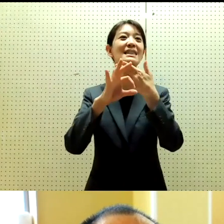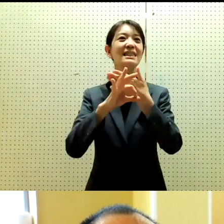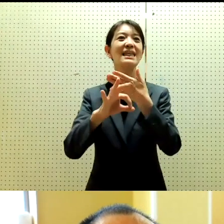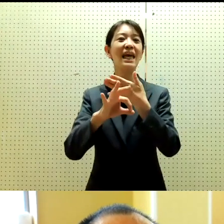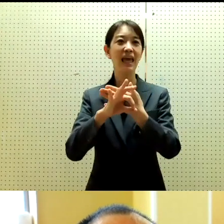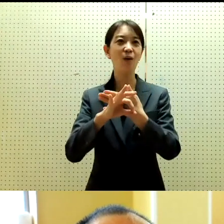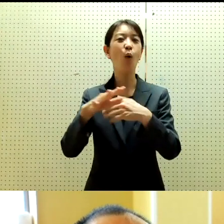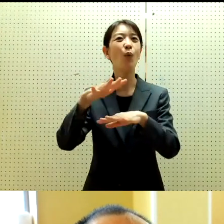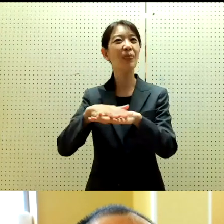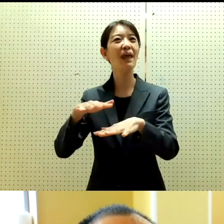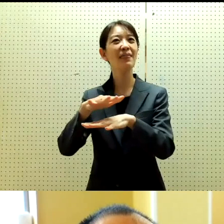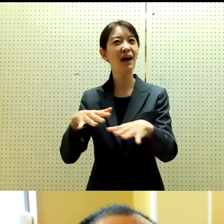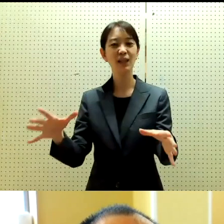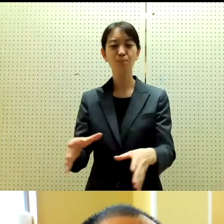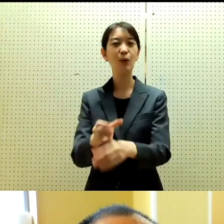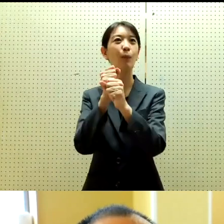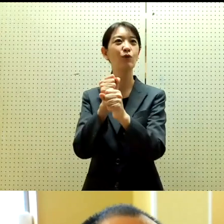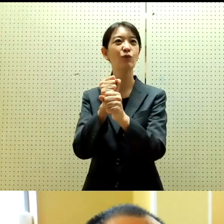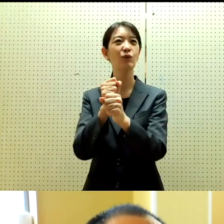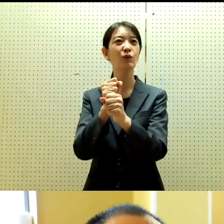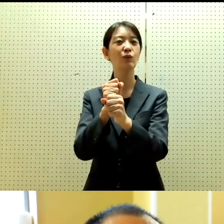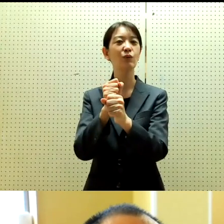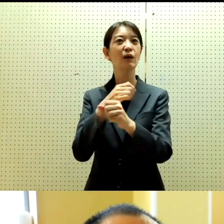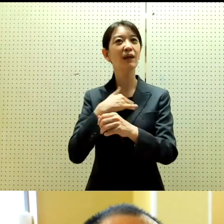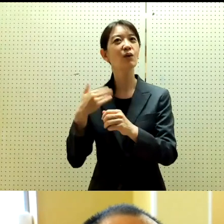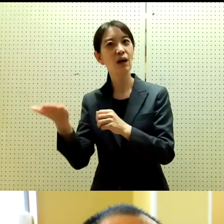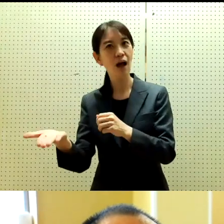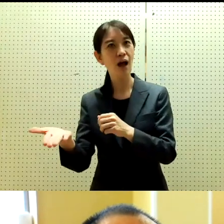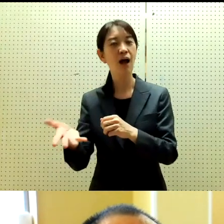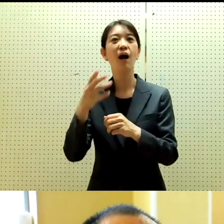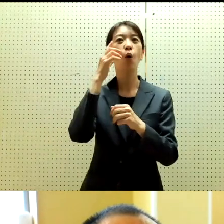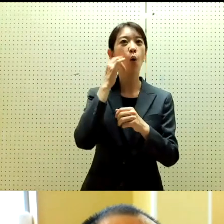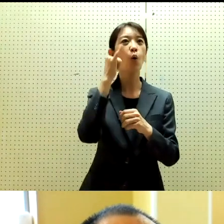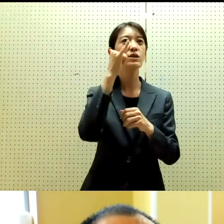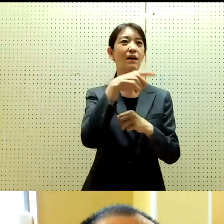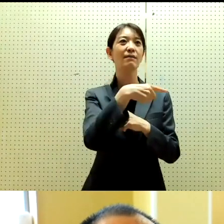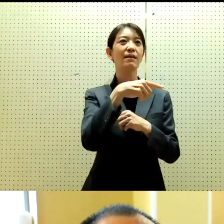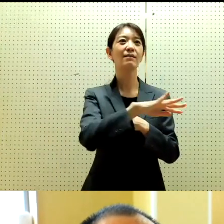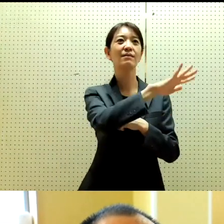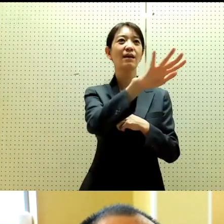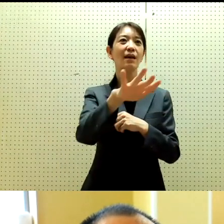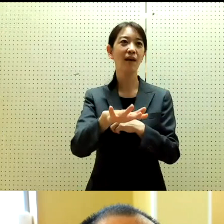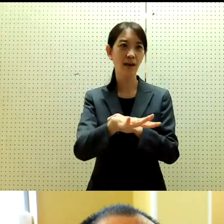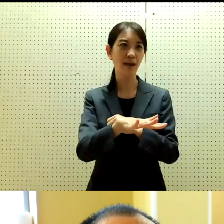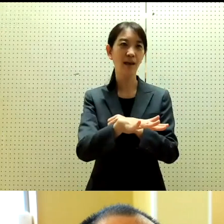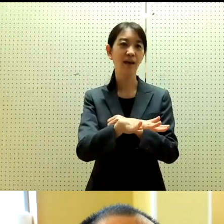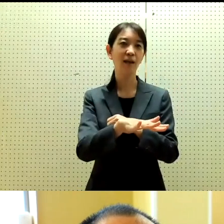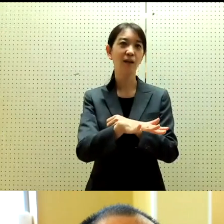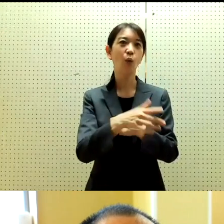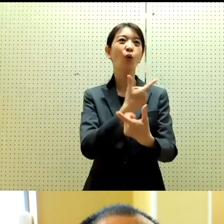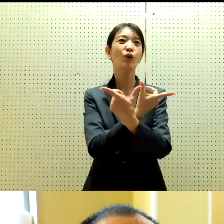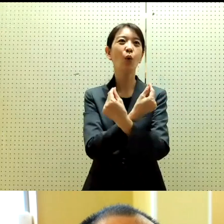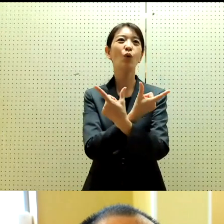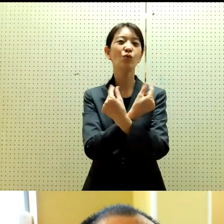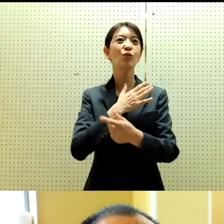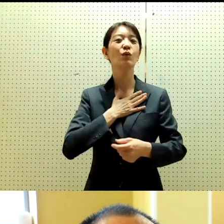化することはできないのかと。で、保護者や先生方と共通認識を深める、一